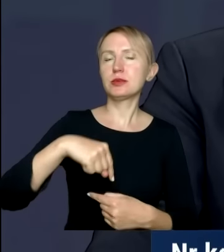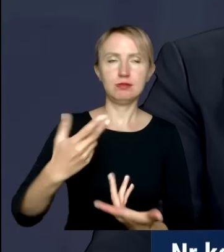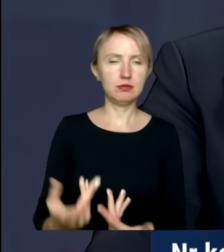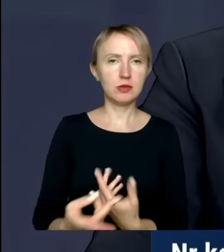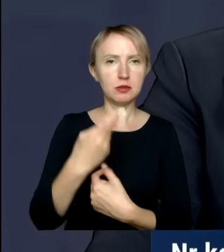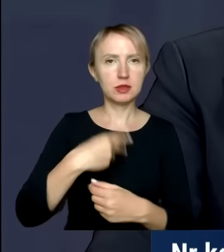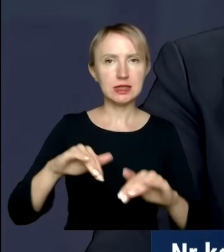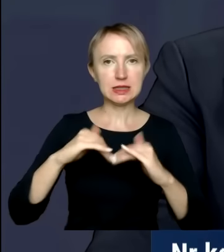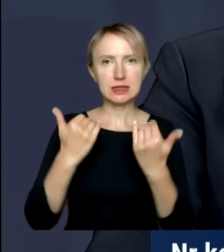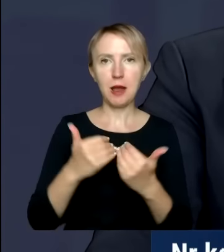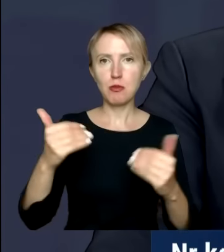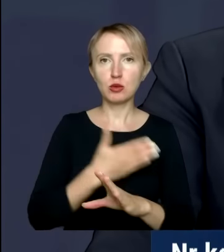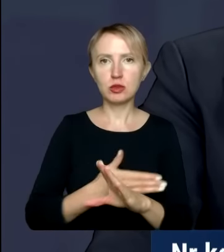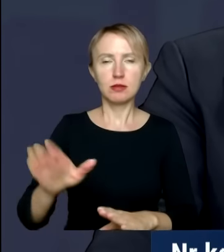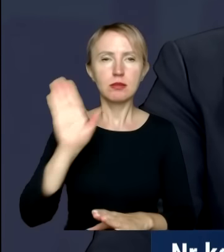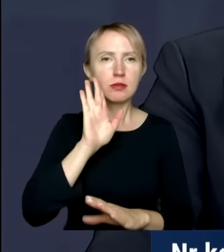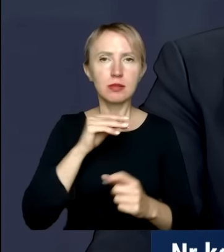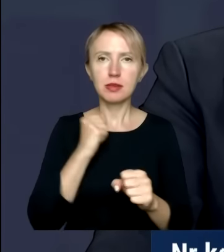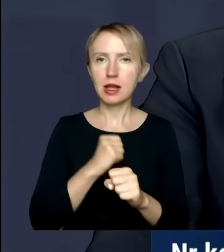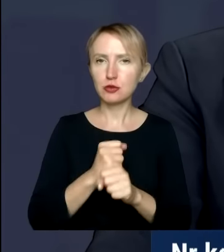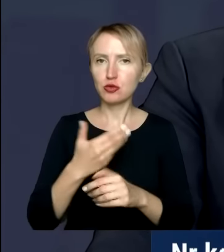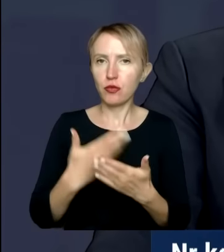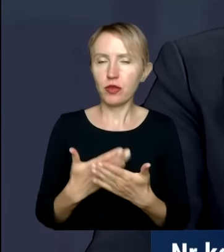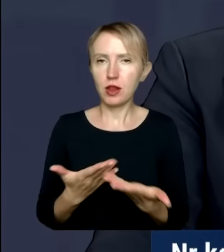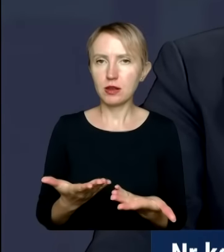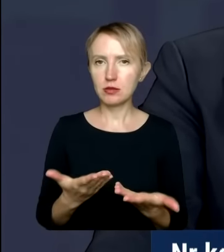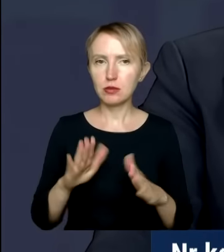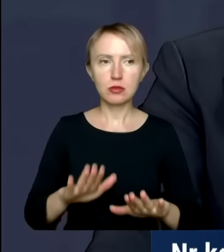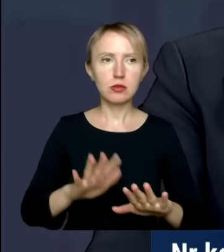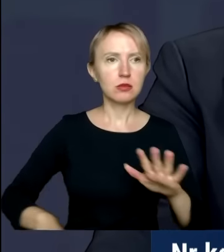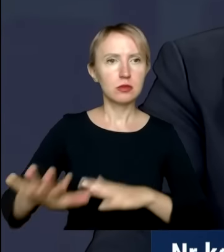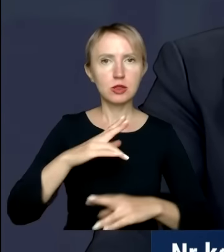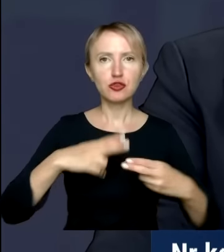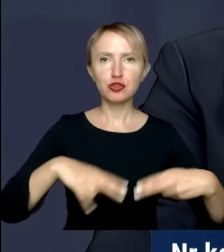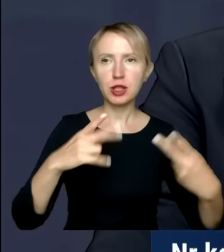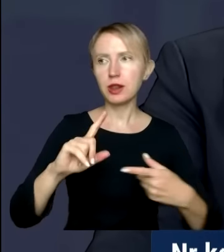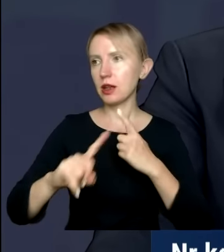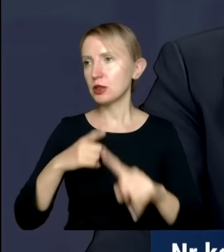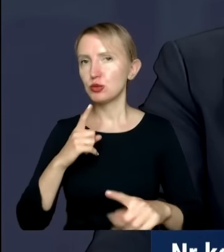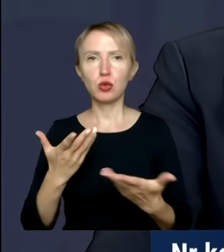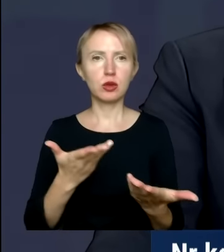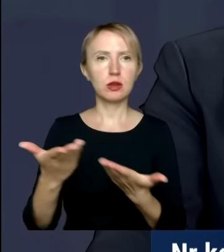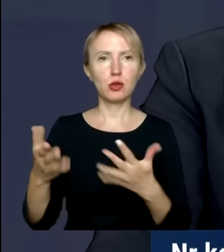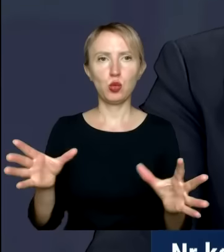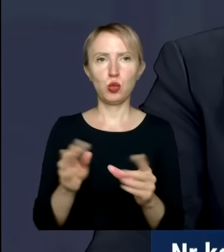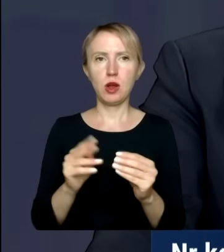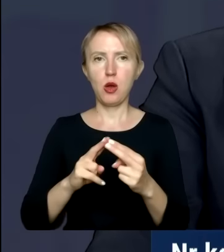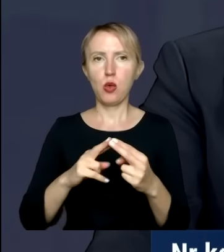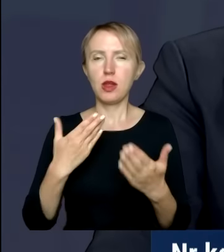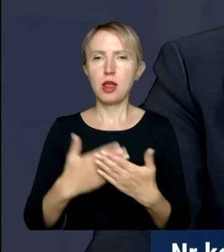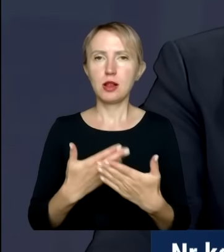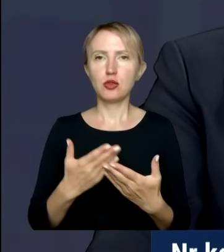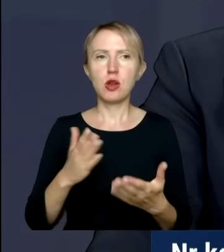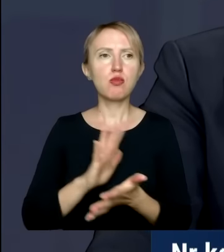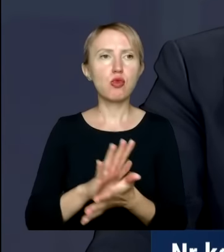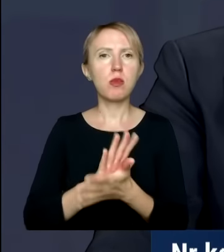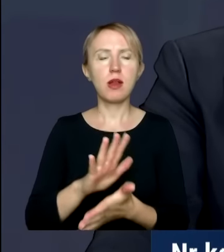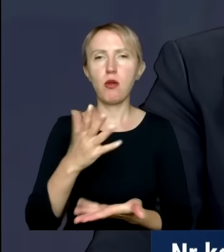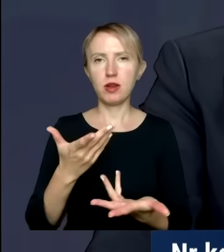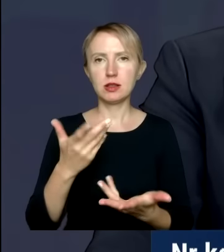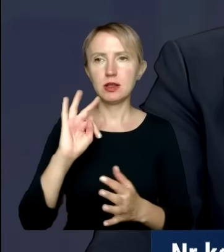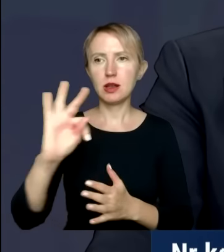mogła nadal pracować przebywać w środowisku i dziennikarzy i polityków i również publikować swoje materiały